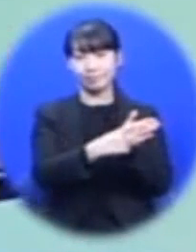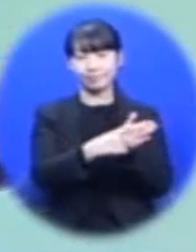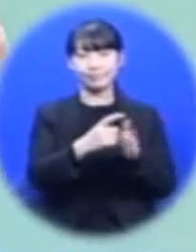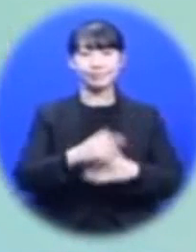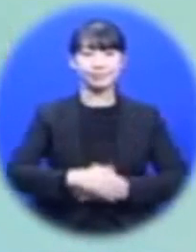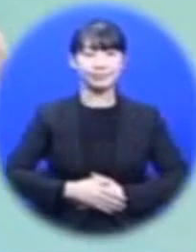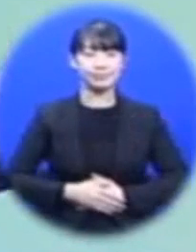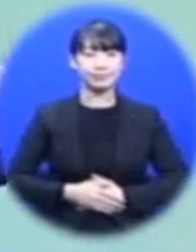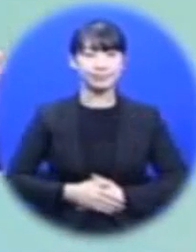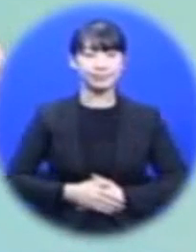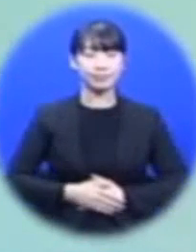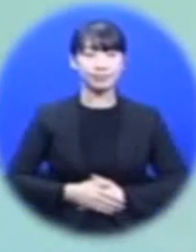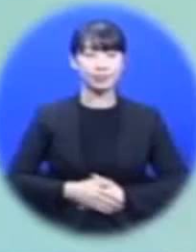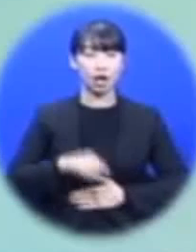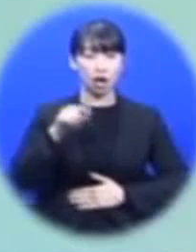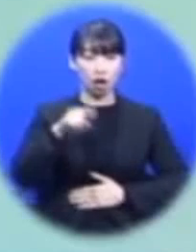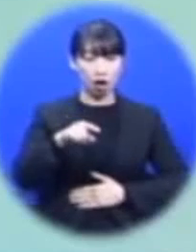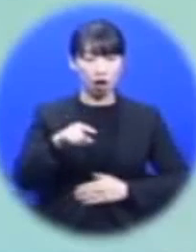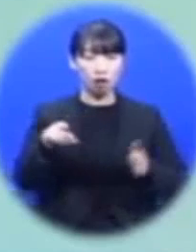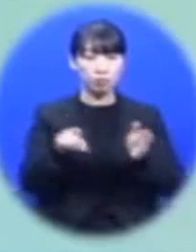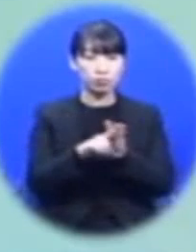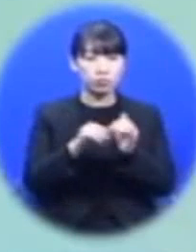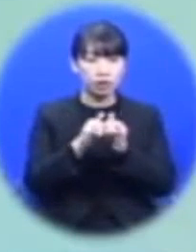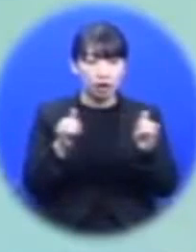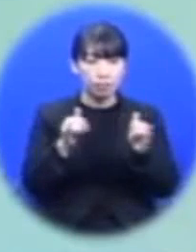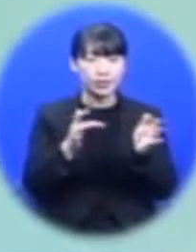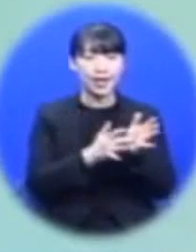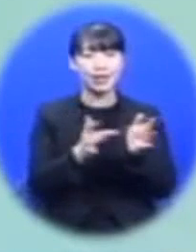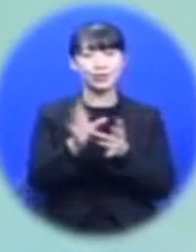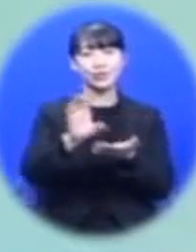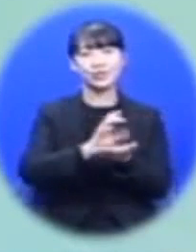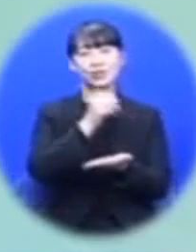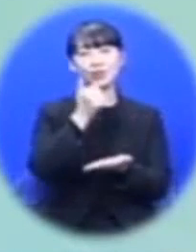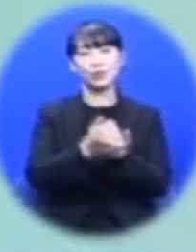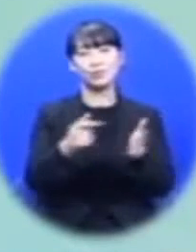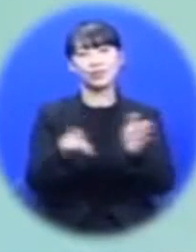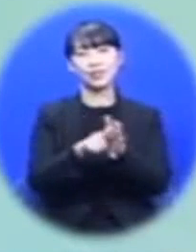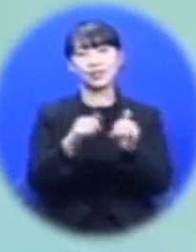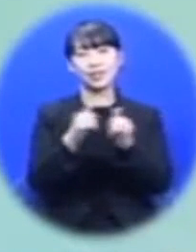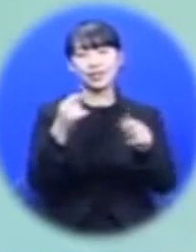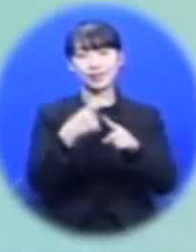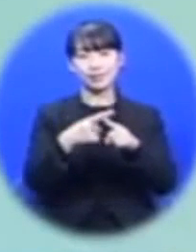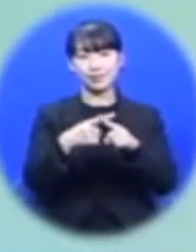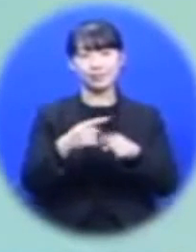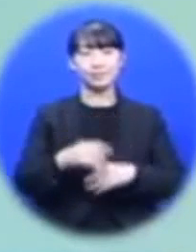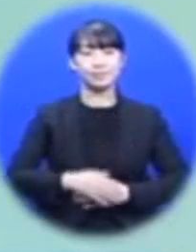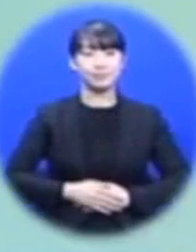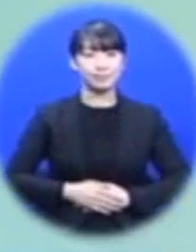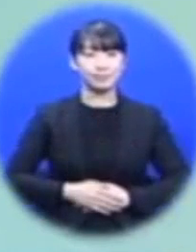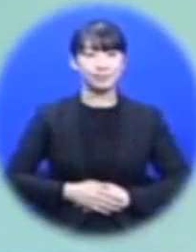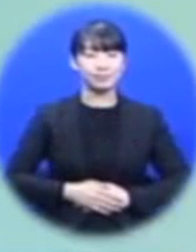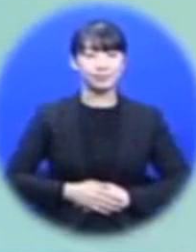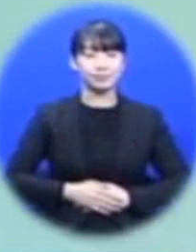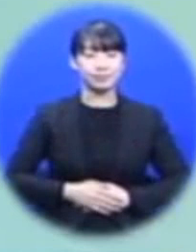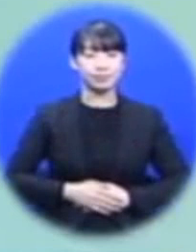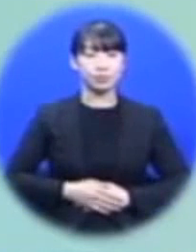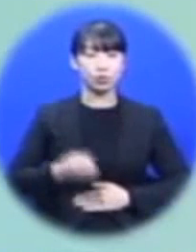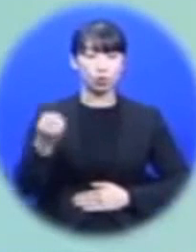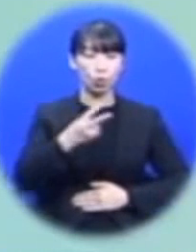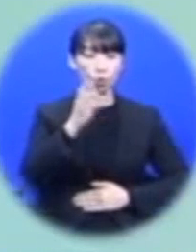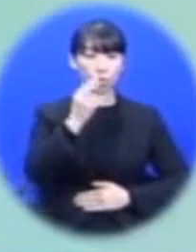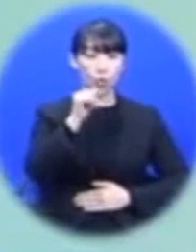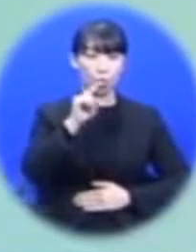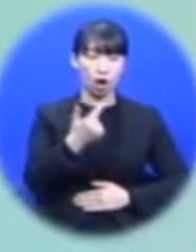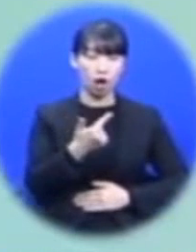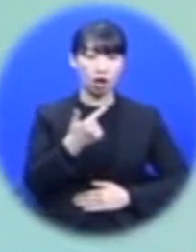한 겁니다 이것을 믿는 사람이 예수가 그리스도인 것을 믿는 거지요 그러면서 요한 사도는 또 증거 하나를